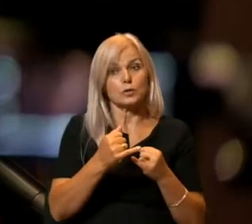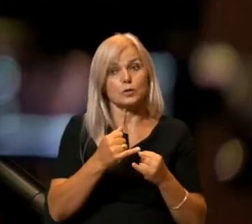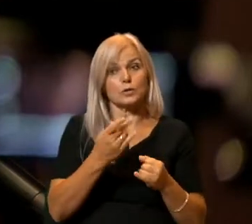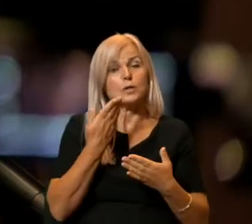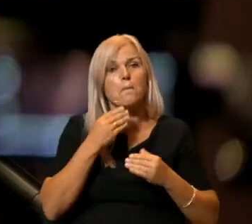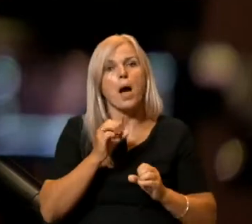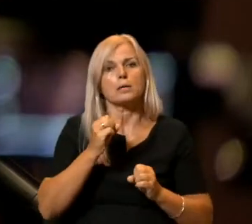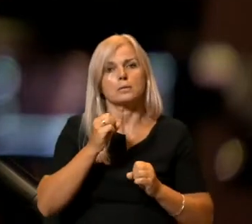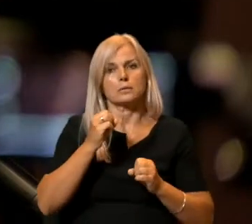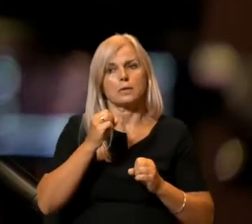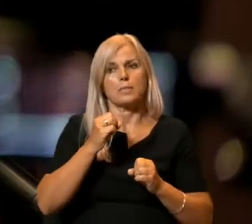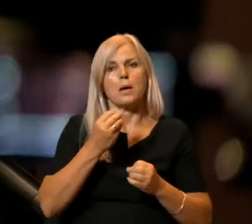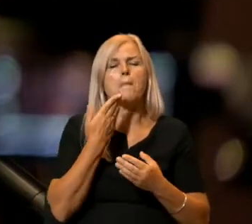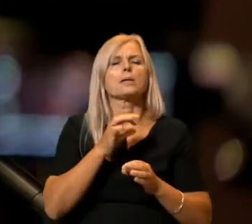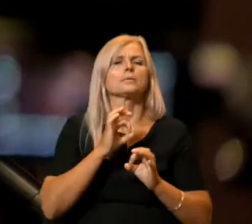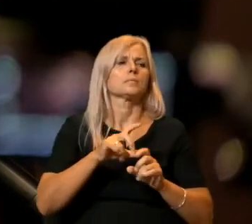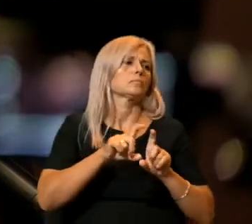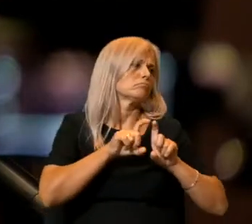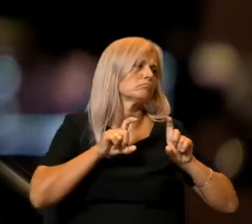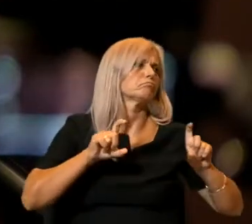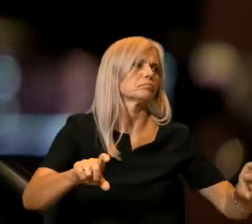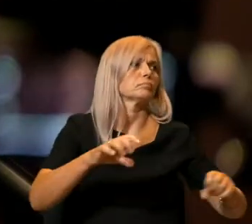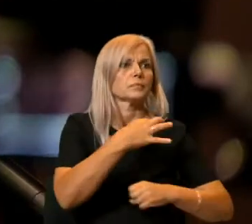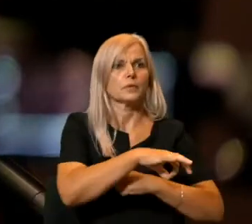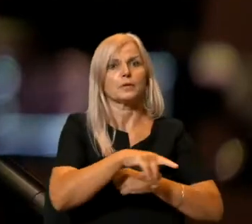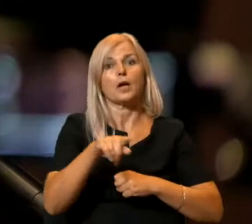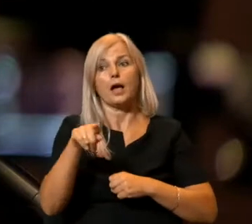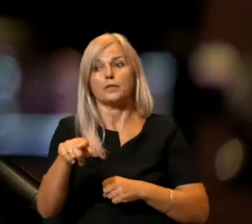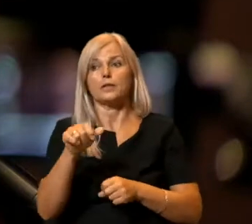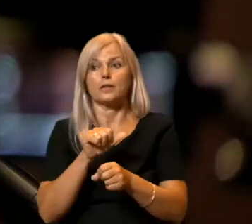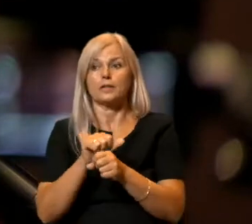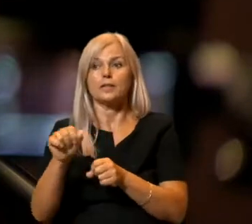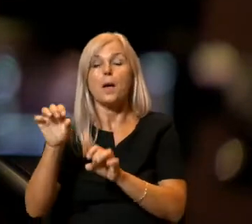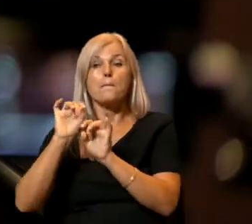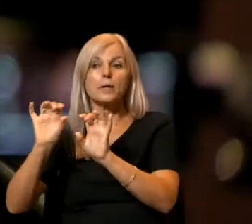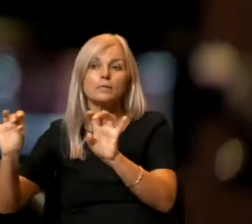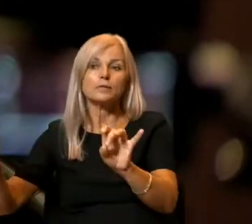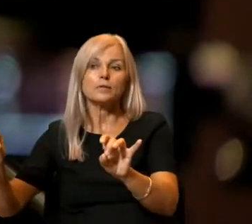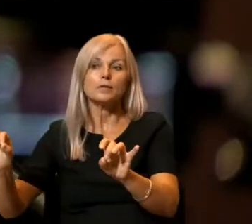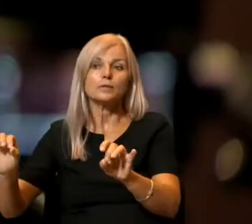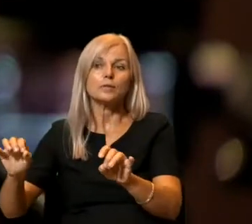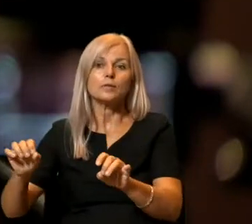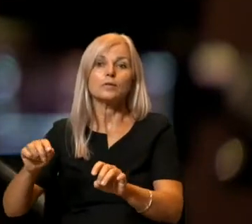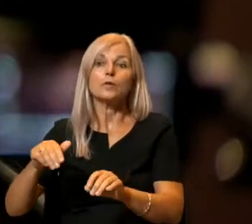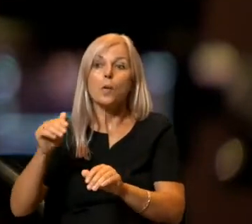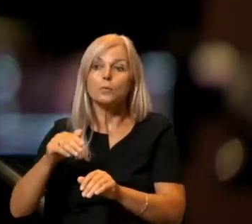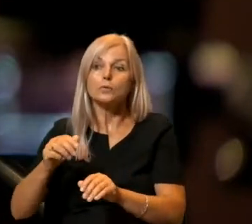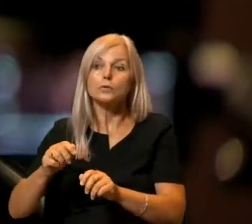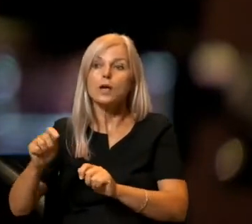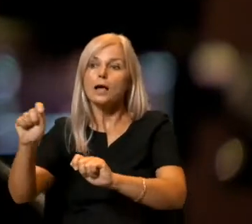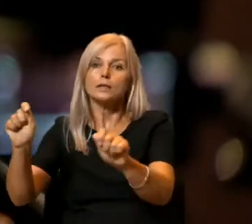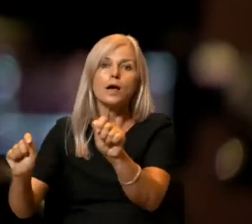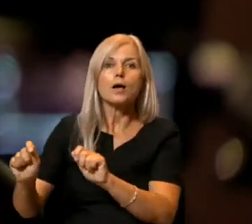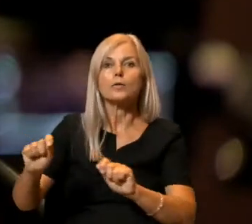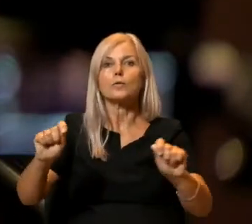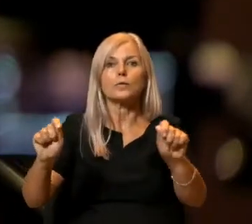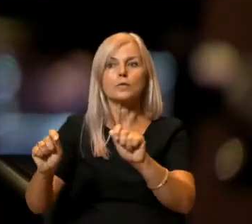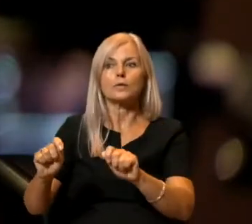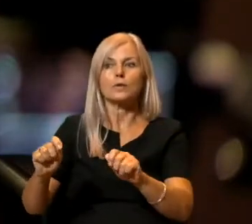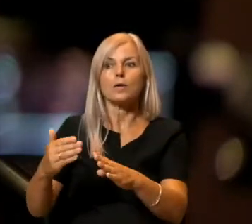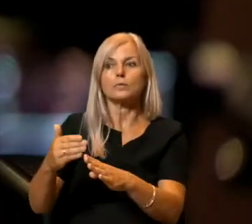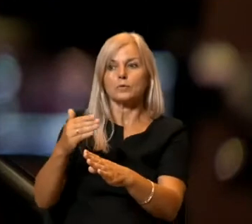znakomitym instytutem, a pan jest jego czołowym profesorem, to musicie uruchamiać ten mechanizm,